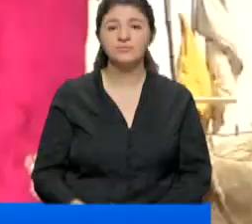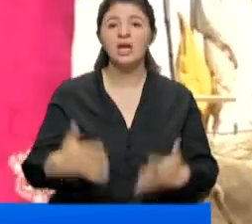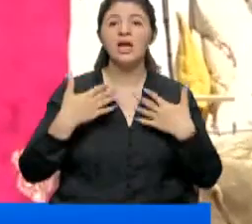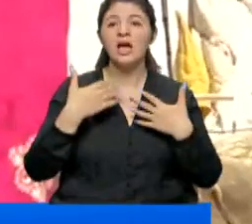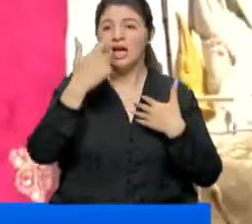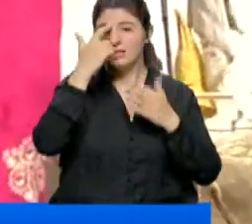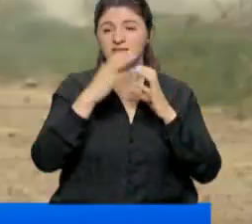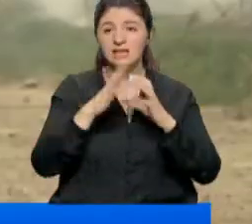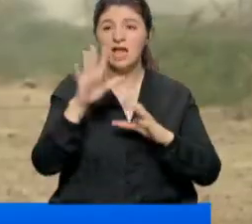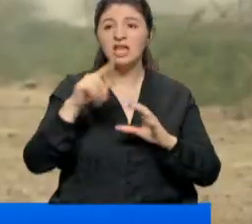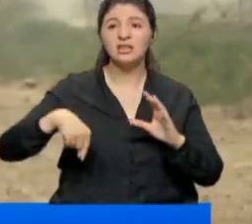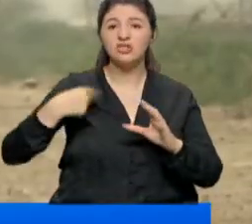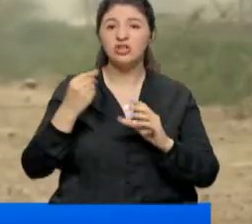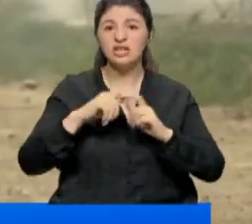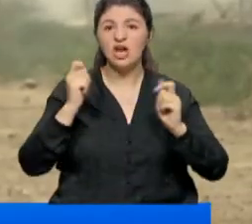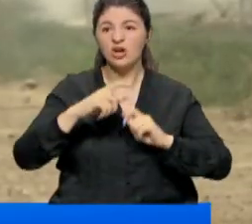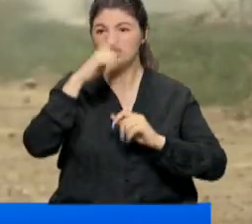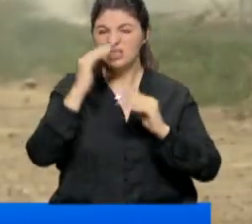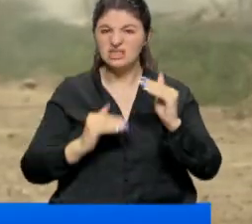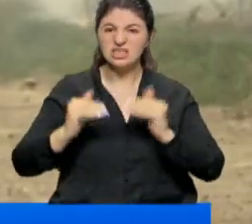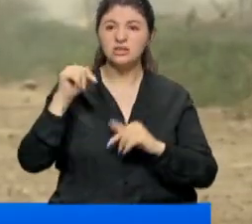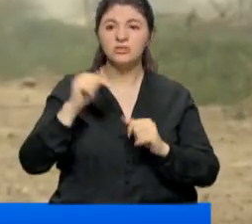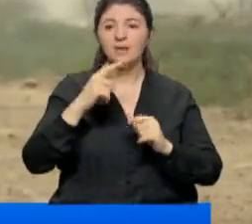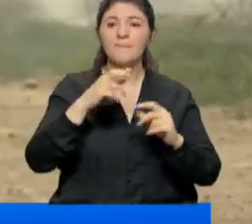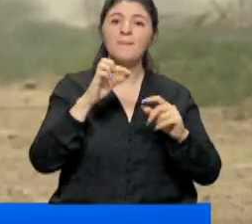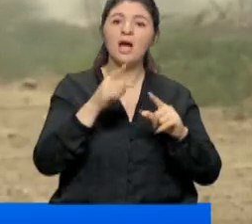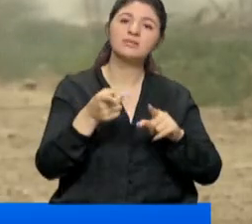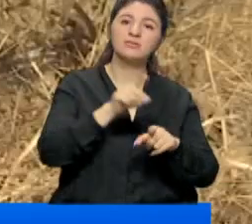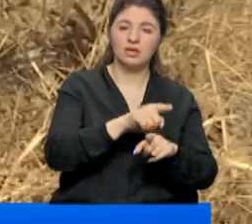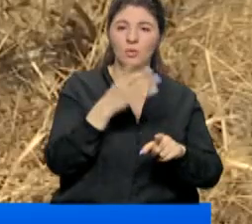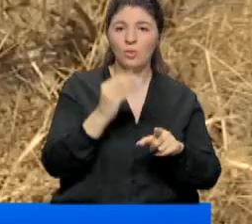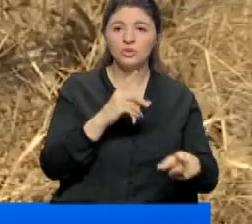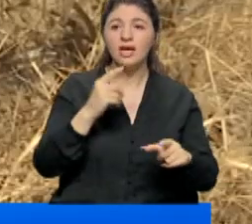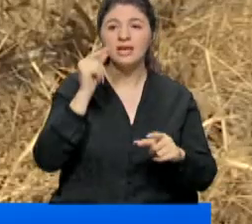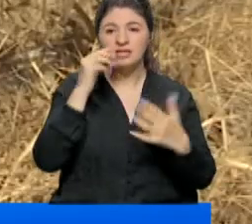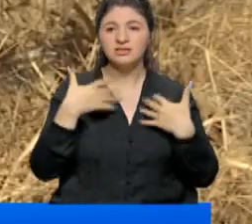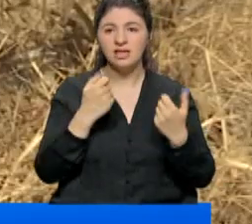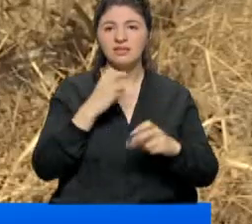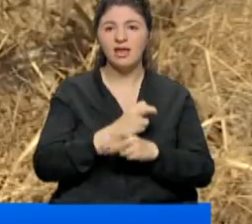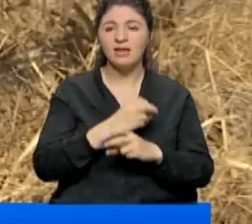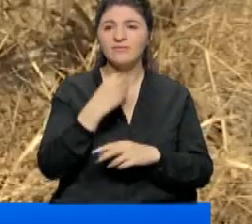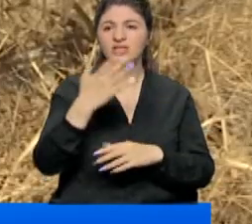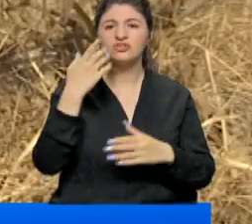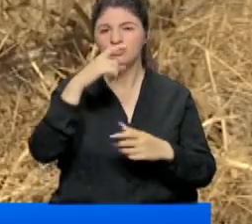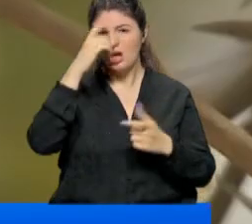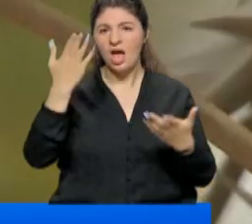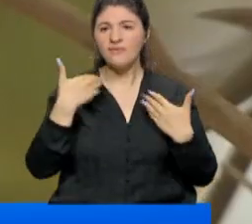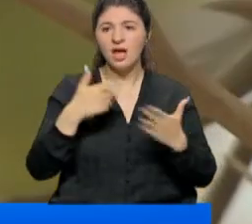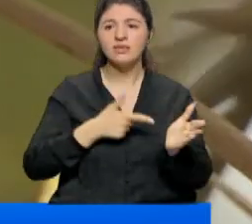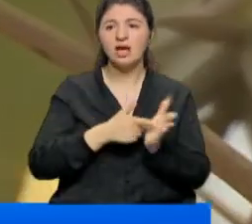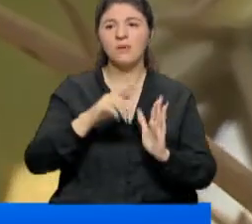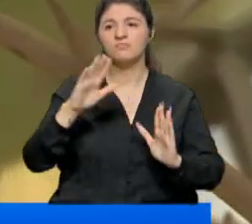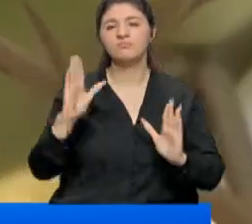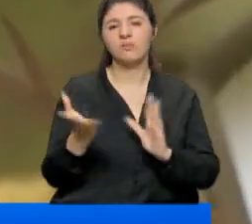Hindistan'da 50 dereceye kadar çıkan rekor sıcaklık artışı Şimdi de pakistan'ı kavuruyor insan sağlığını tehdit eden sıcak hava dalgası